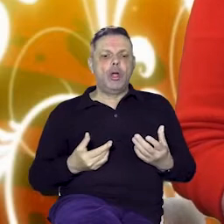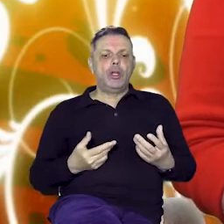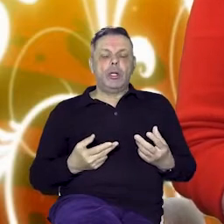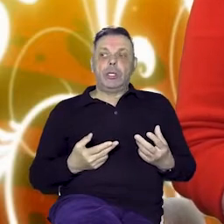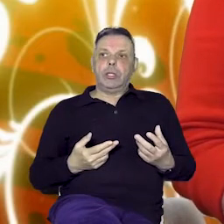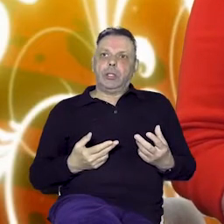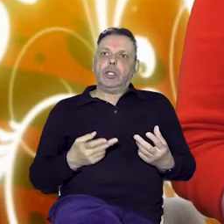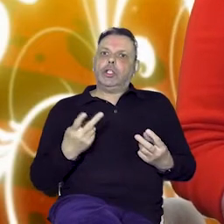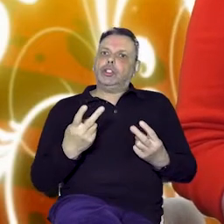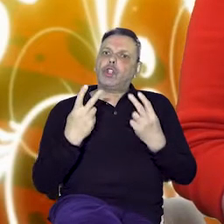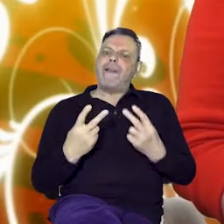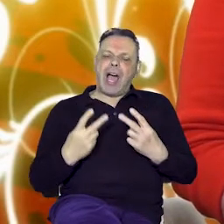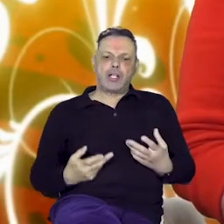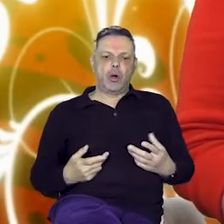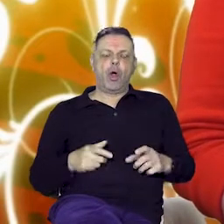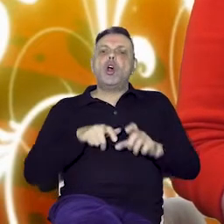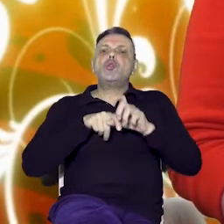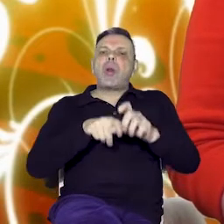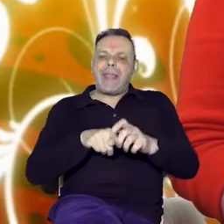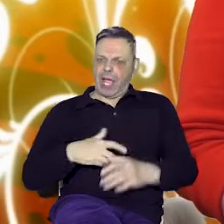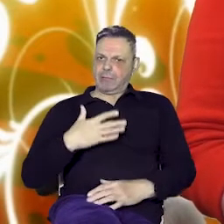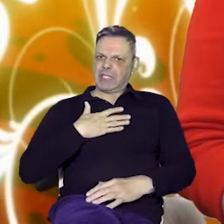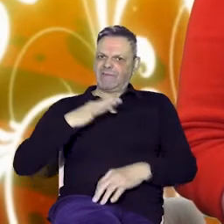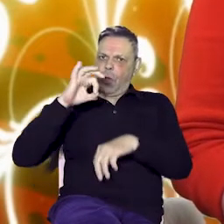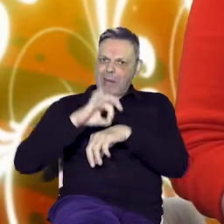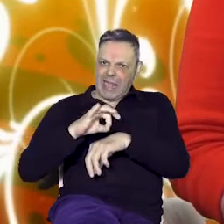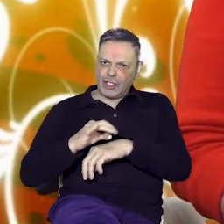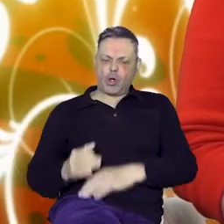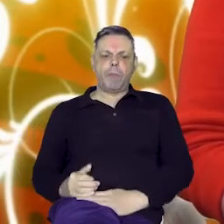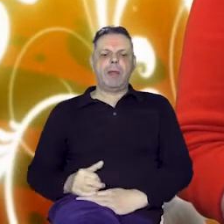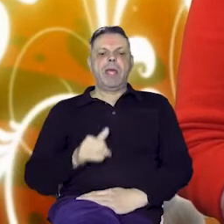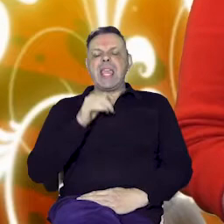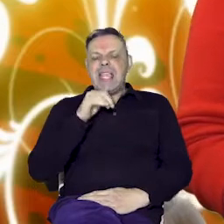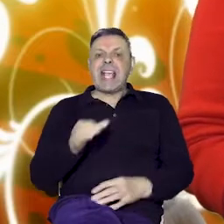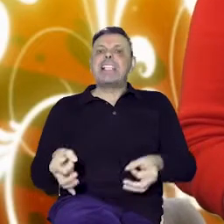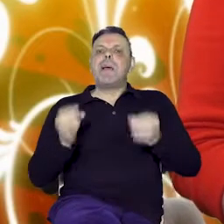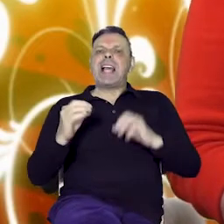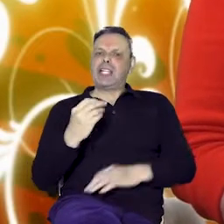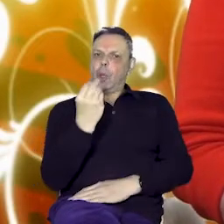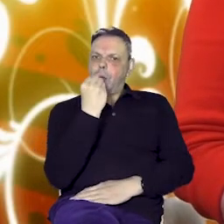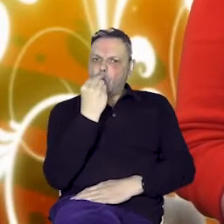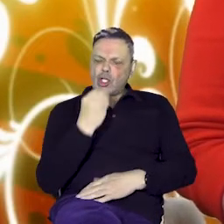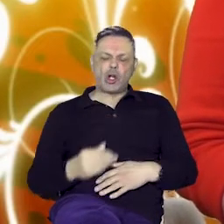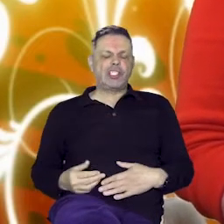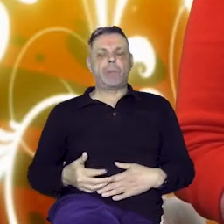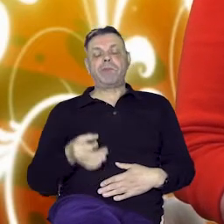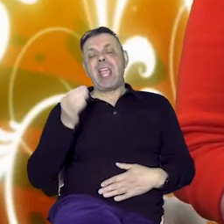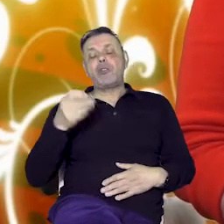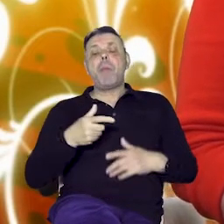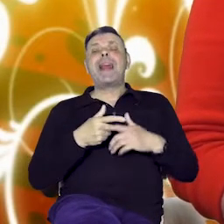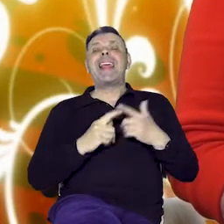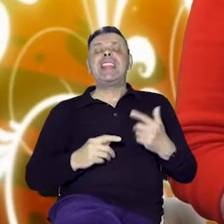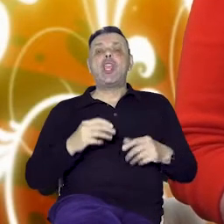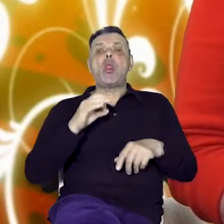važno suradnja sa liječnikom i vrlo često i sa nutricionistom. Jer, nažalost, jedan dobar dio liječnika